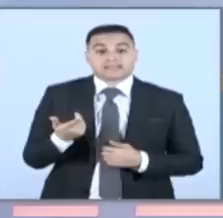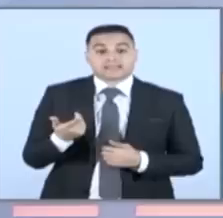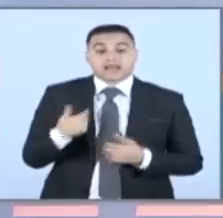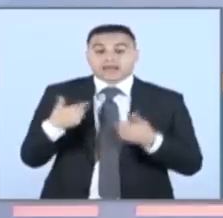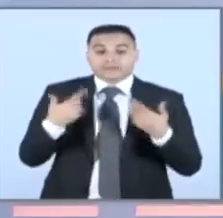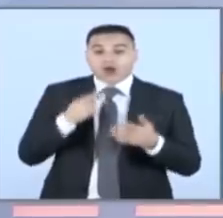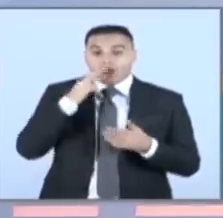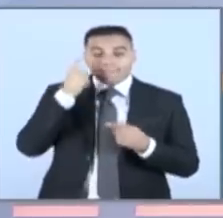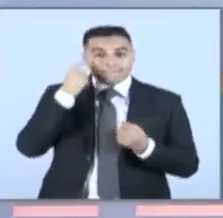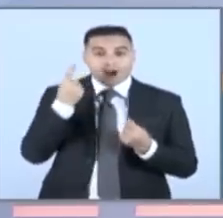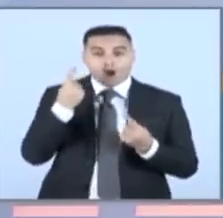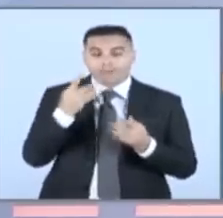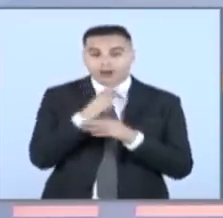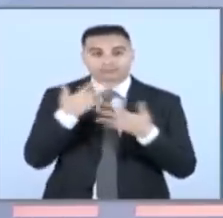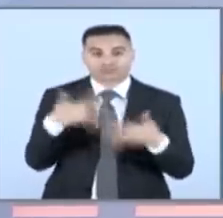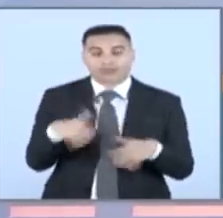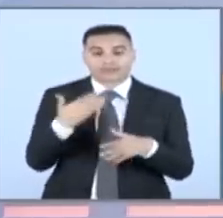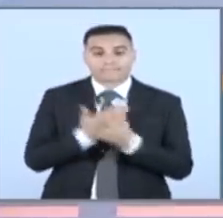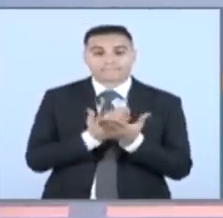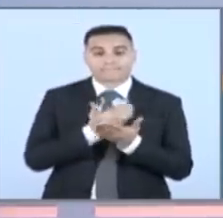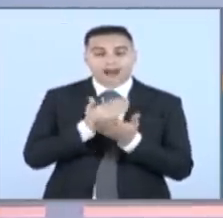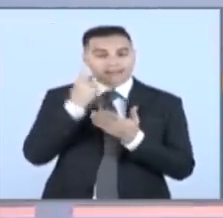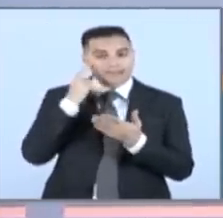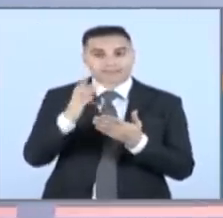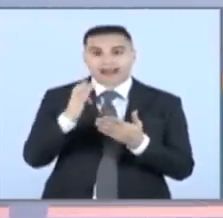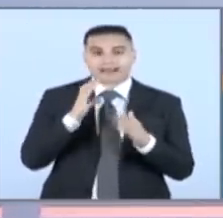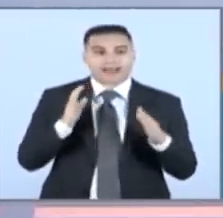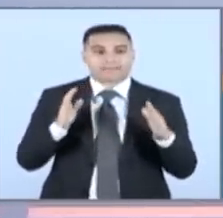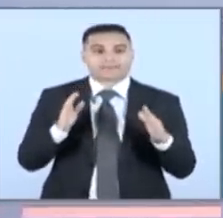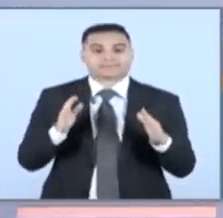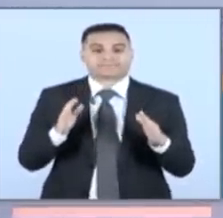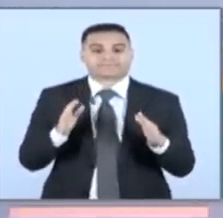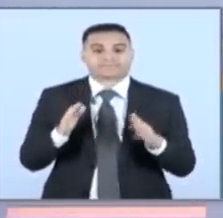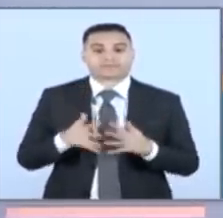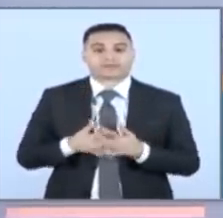مش هقدر أقول أي معلومة غير بعد الإجابة.